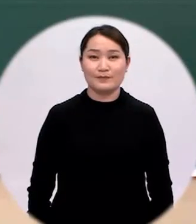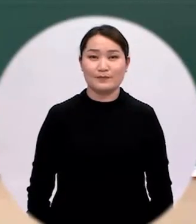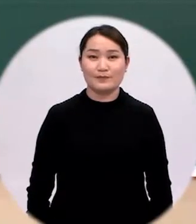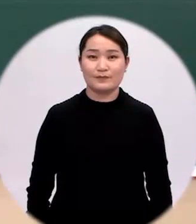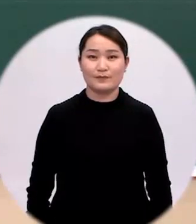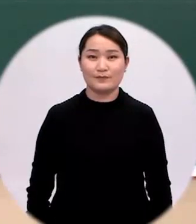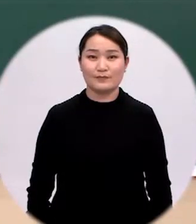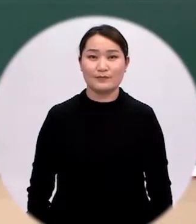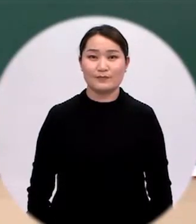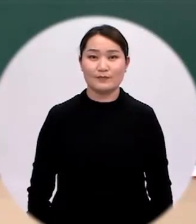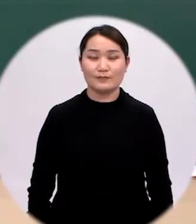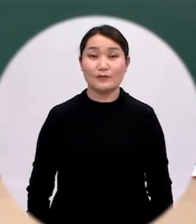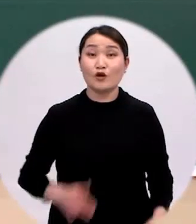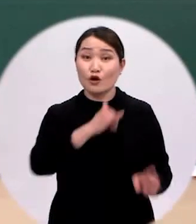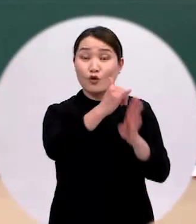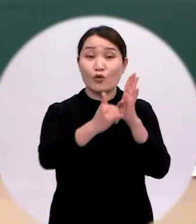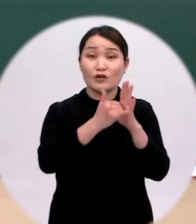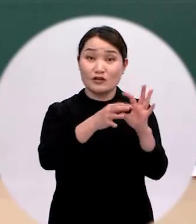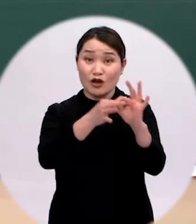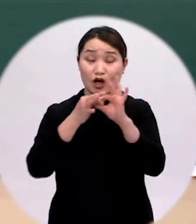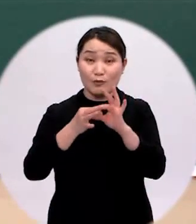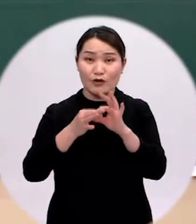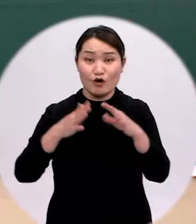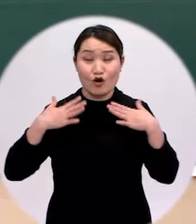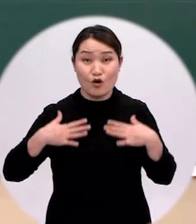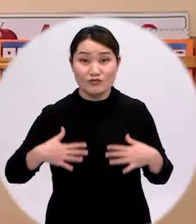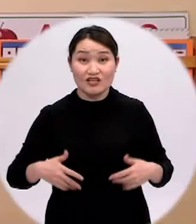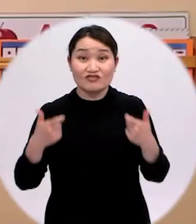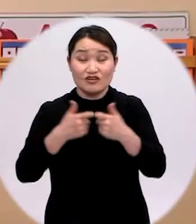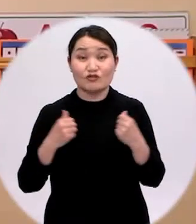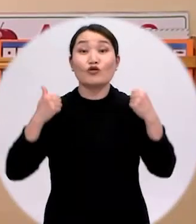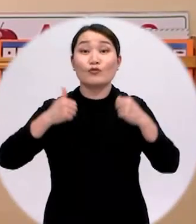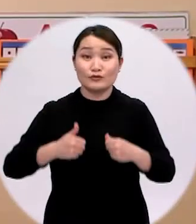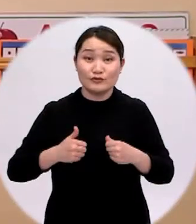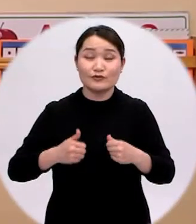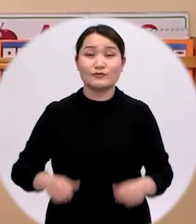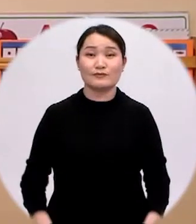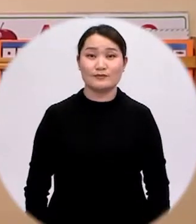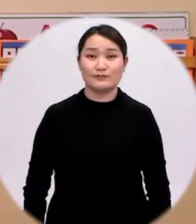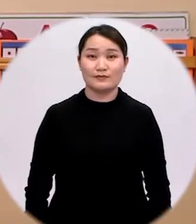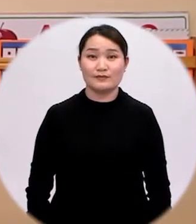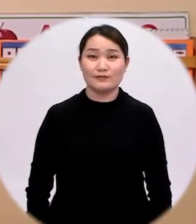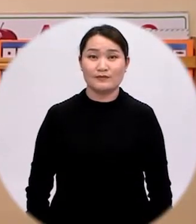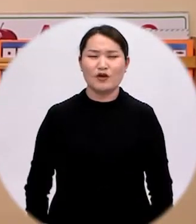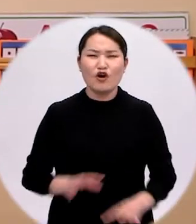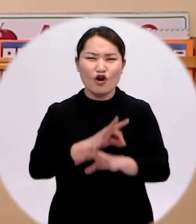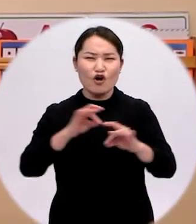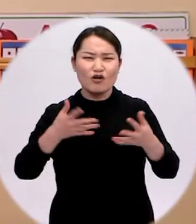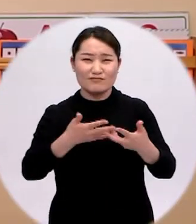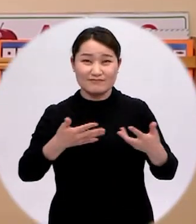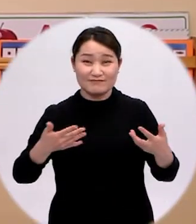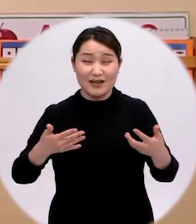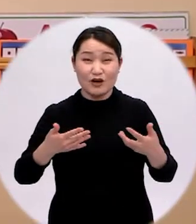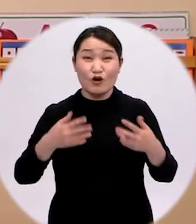улирлуудаас хамаарч мөн хувцаа тохируулж өмсдөг. Та нарын өмсдөг хувцснуудаас зөвхөн